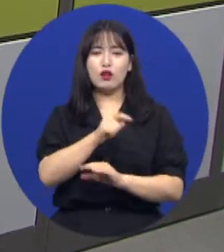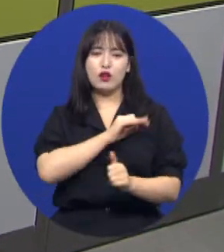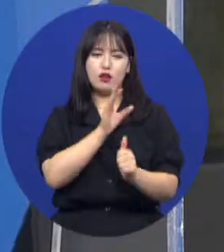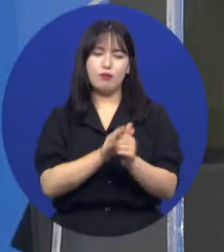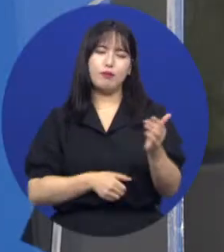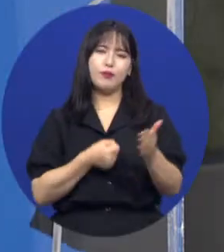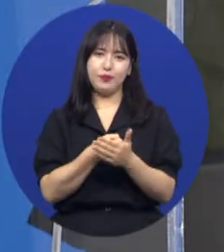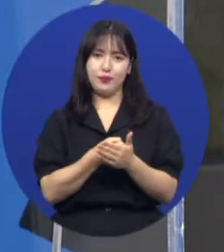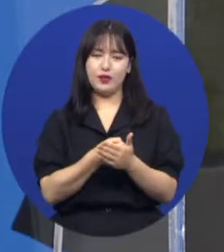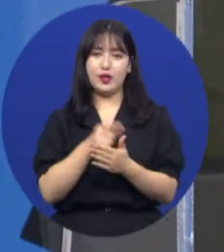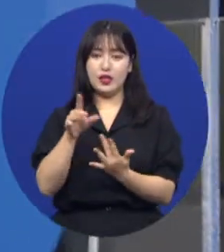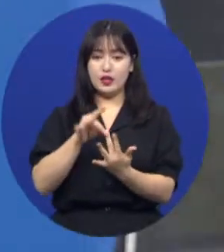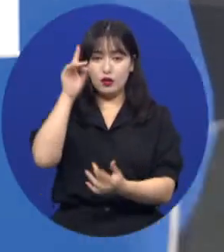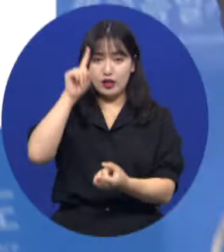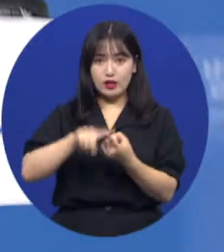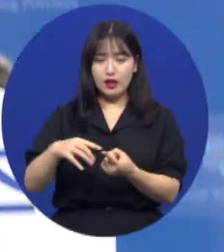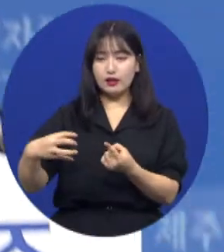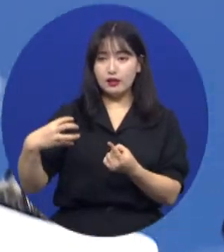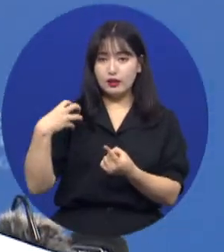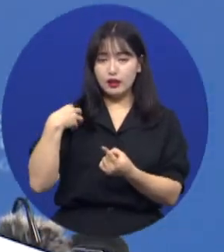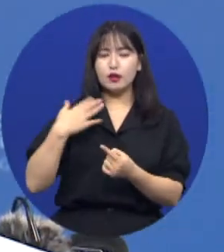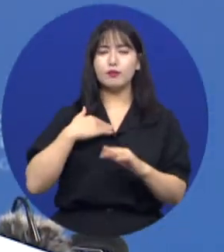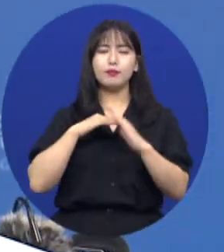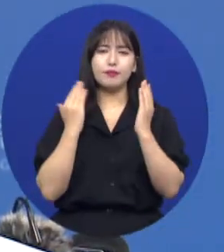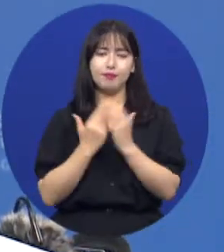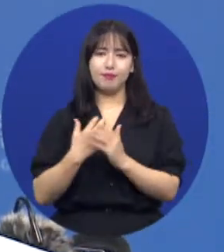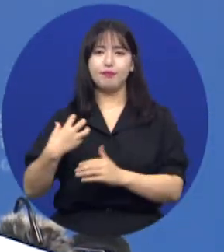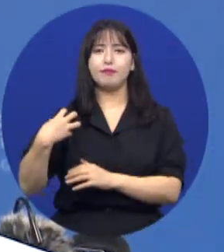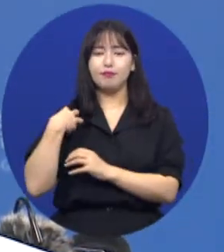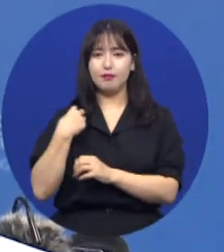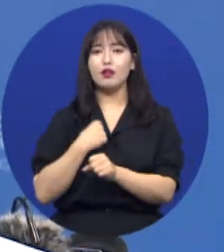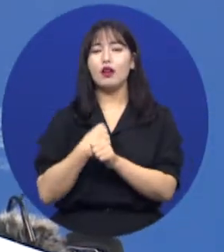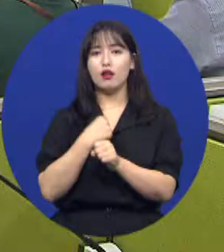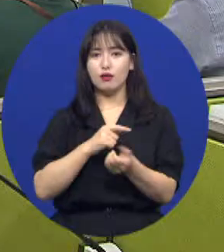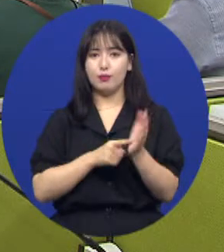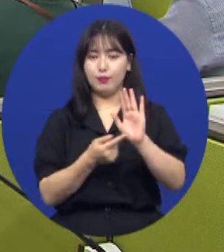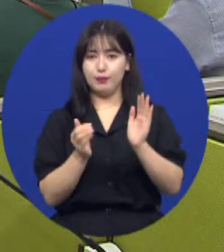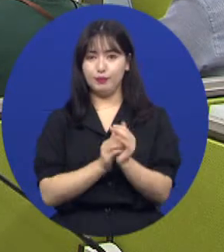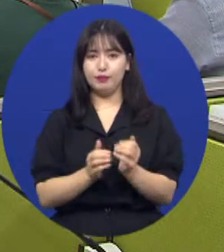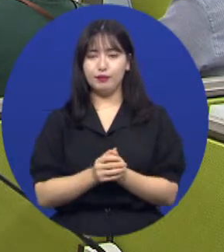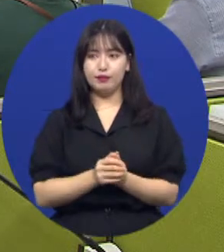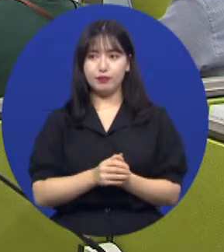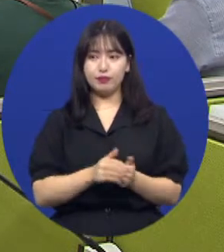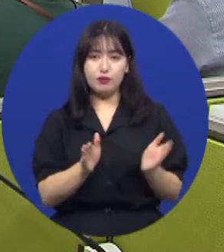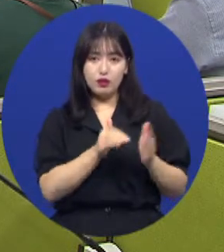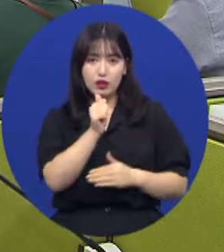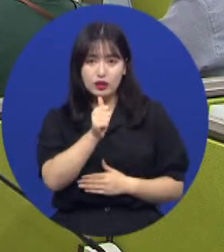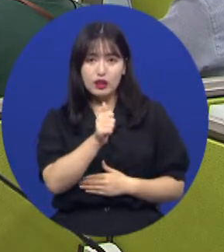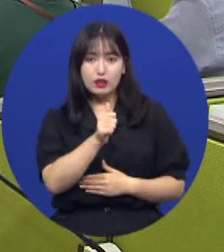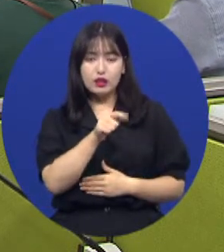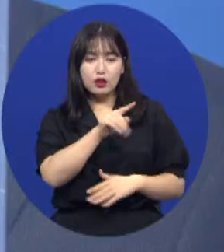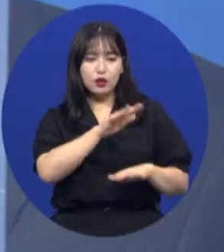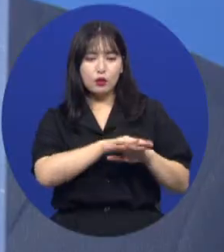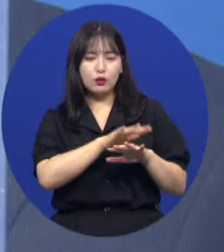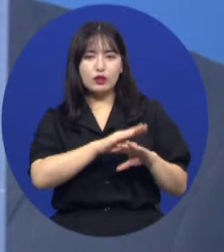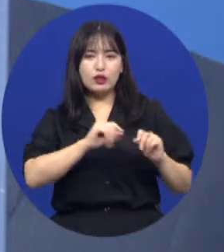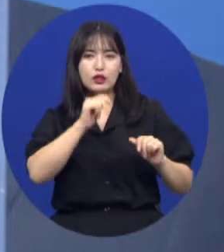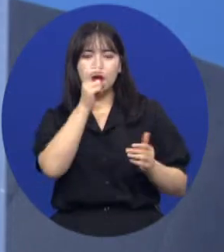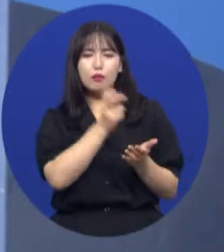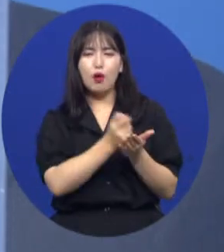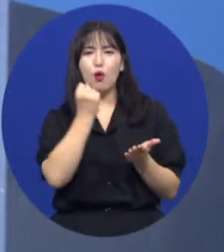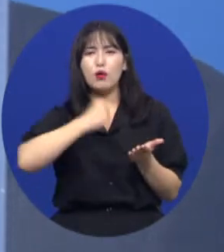결정했다며 선택에 대한 책임은 자신이 짊어지고 가겠다고 밝혔습니다. 오 지사는 제기된 농지법 위반